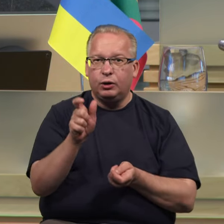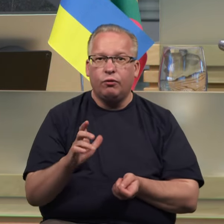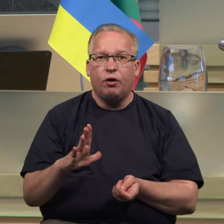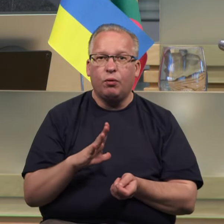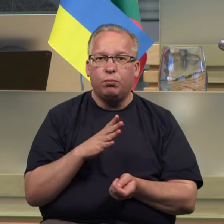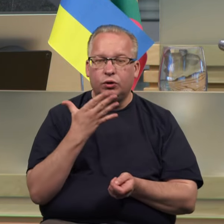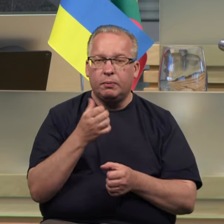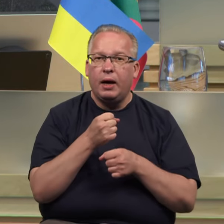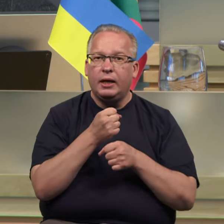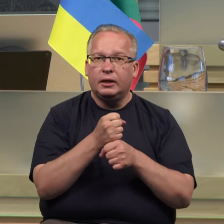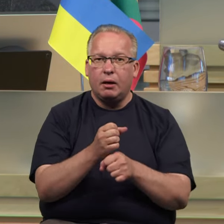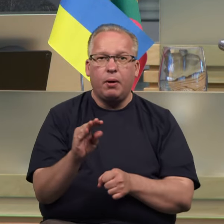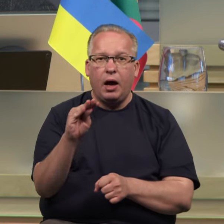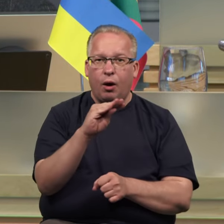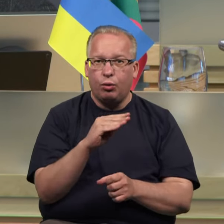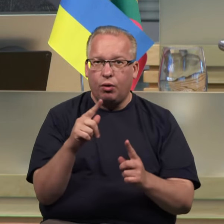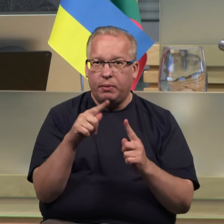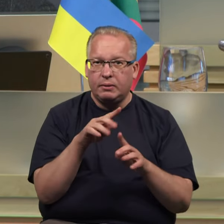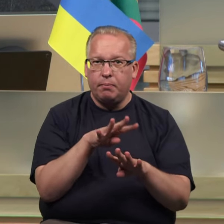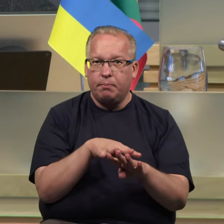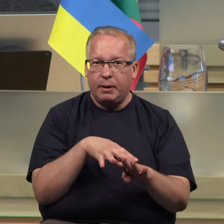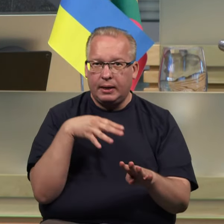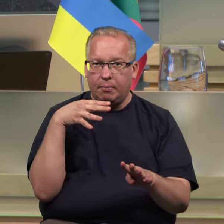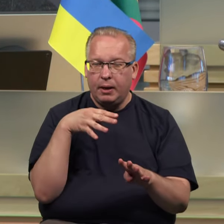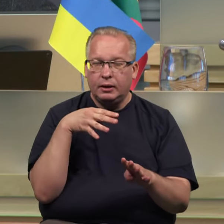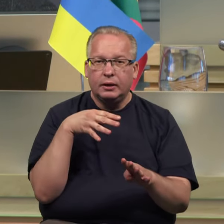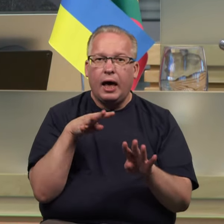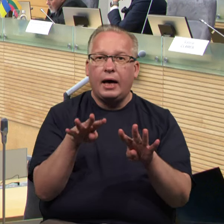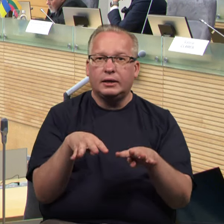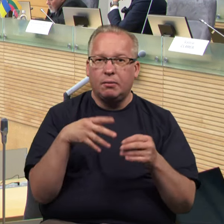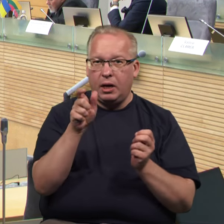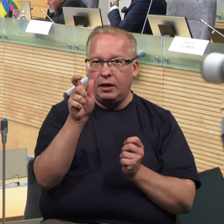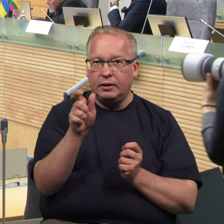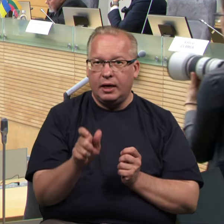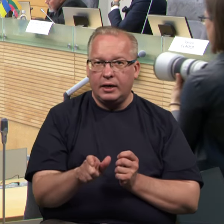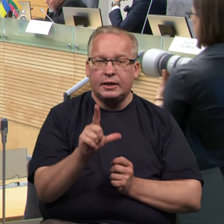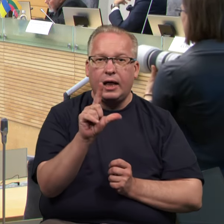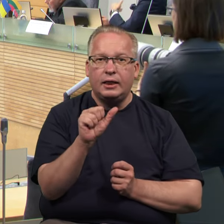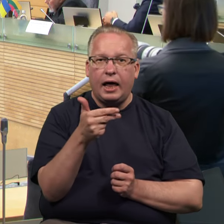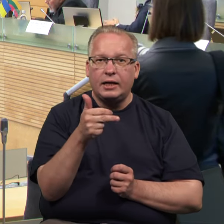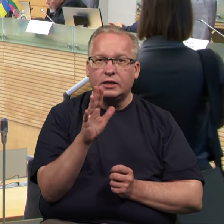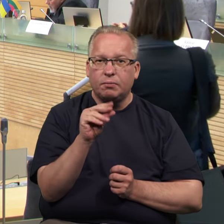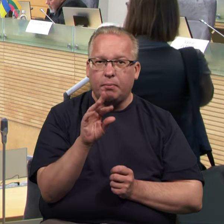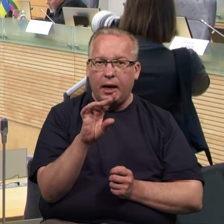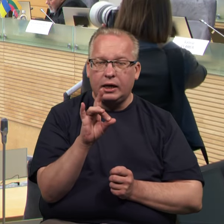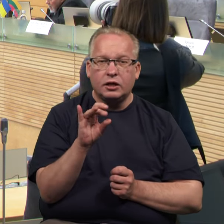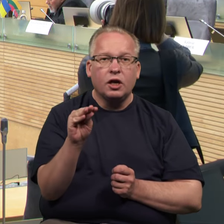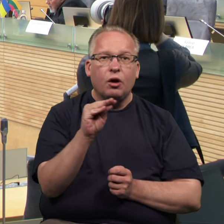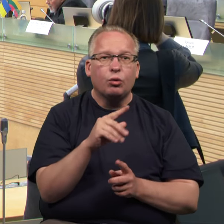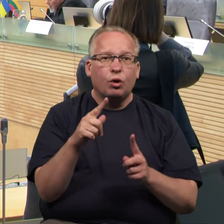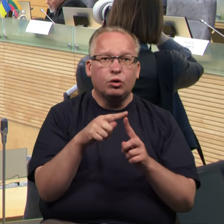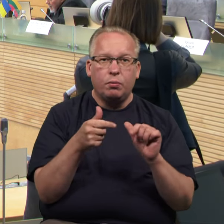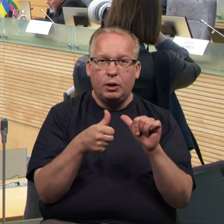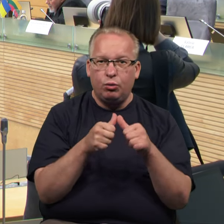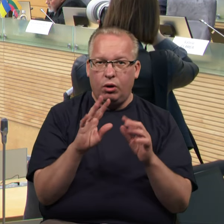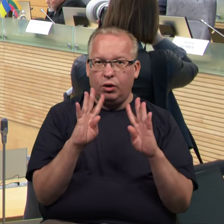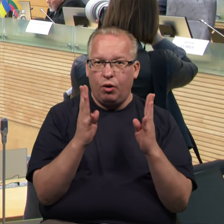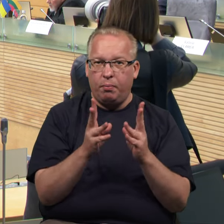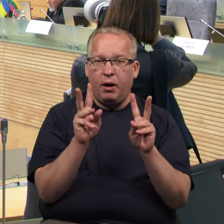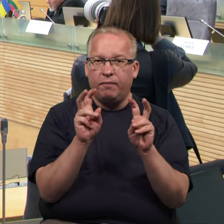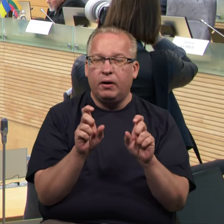Seimo delegacijos Europos tarybos parlamentinėje asamblėjoje narys Vytautas Landsbergis, Europos tarybos nuolatinį komitetą